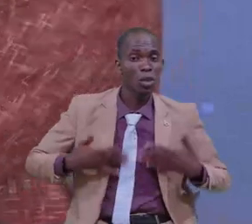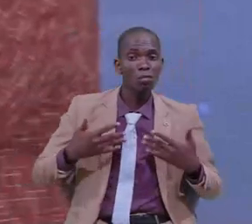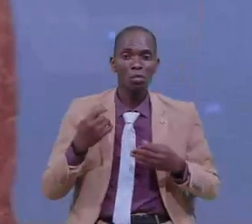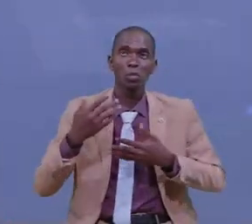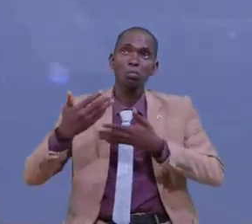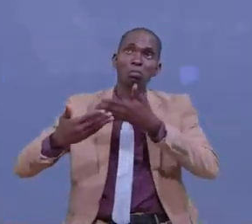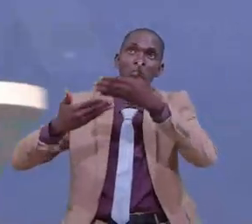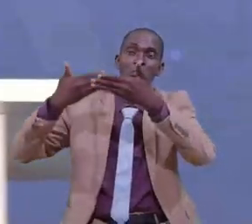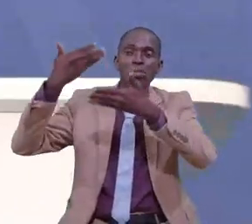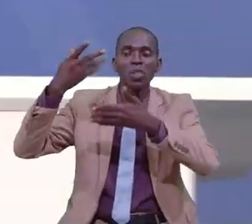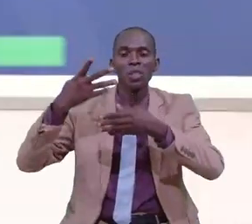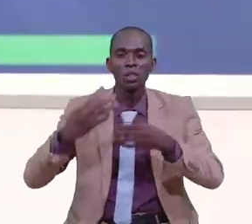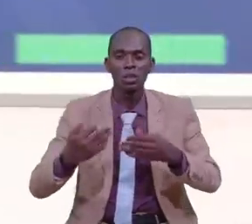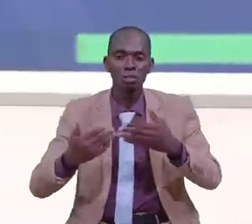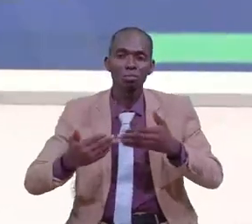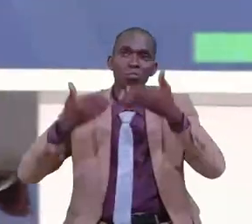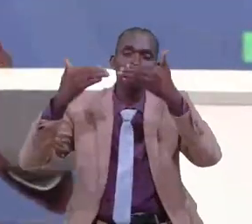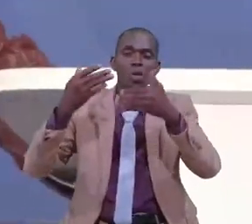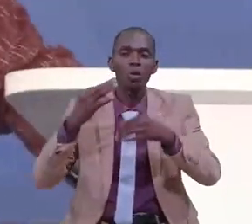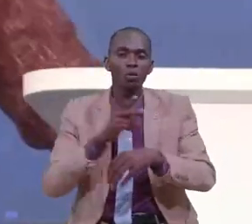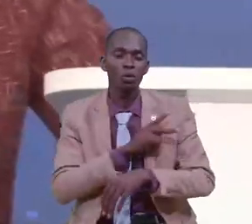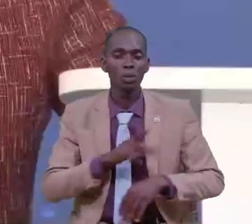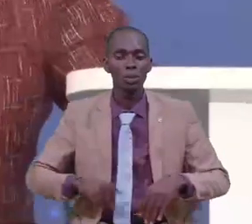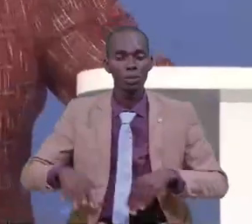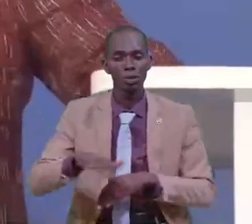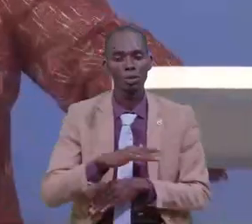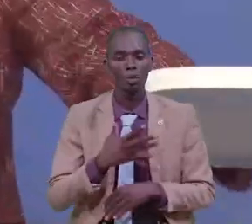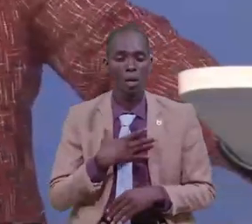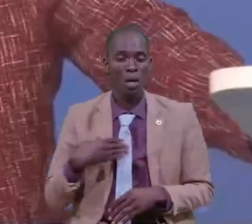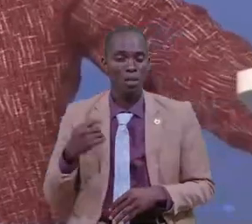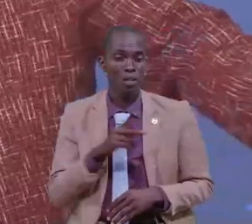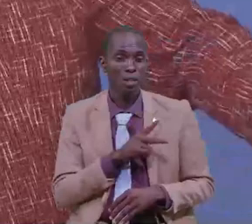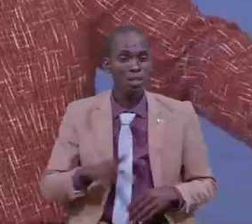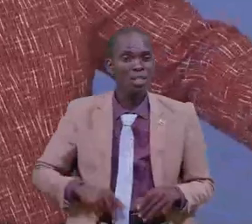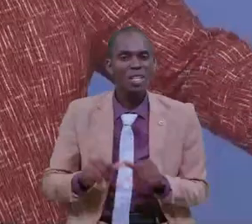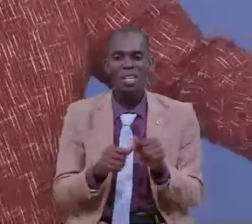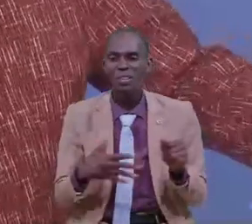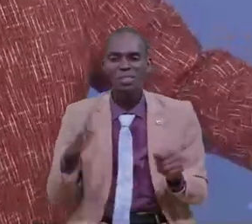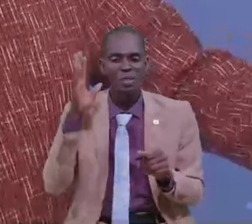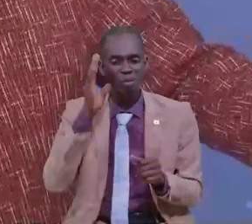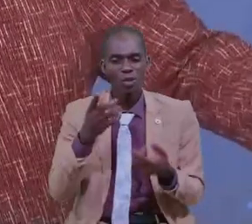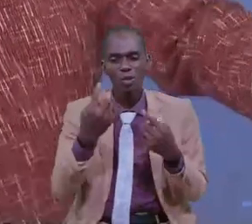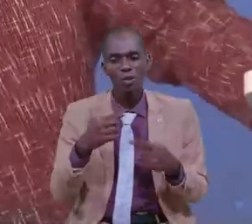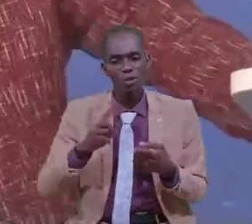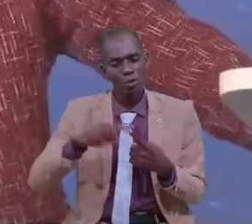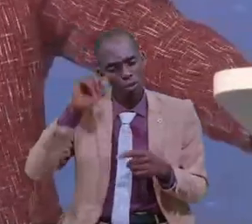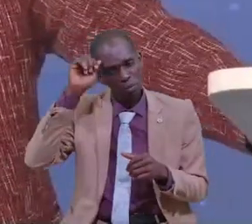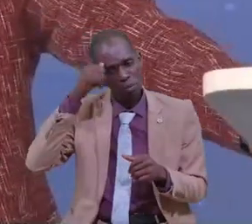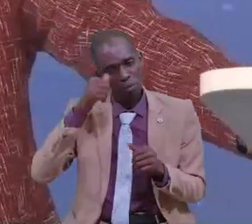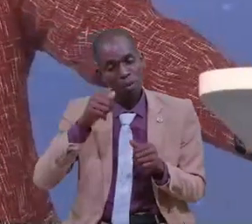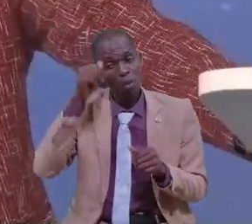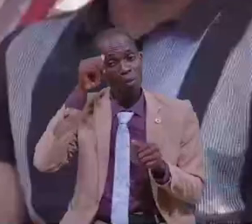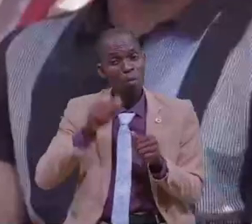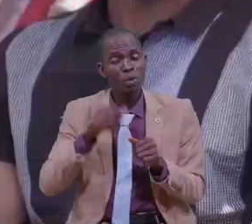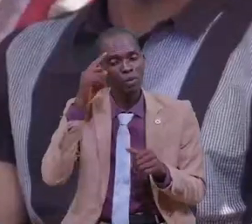le progrès, la promotion du royaume et du roi, tout reviendra en souvenir